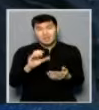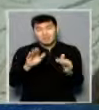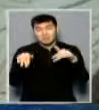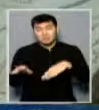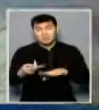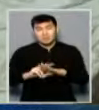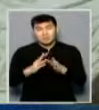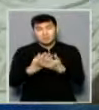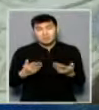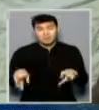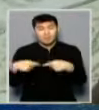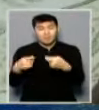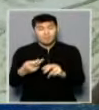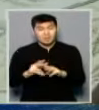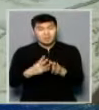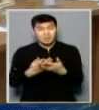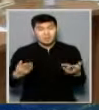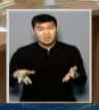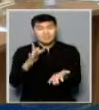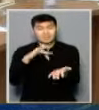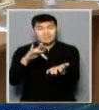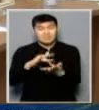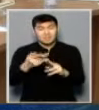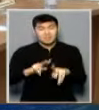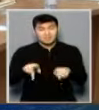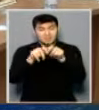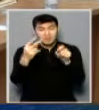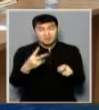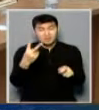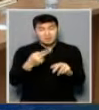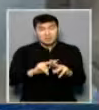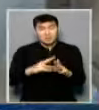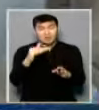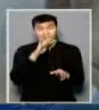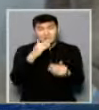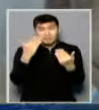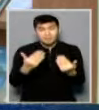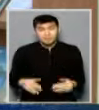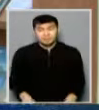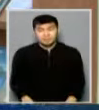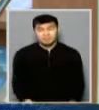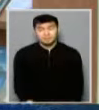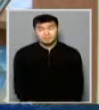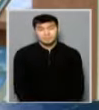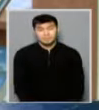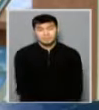часть посвящена торговым и промышленным центрам, созданным в 20-х годах 20 века.